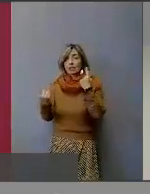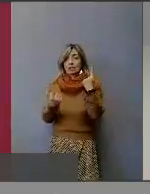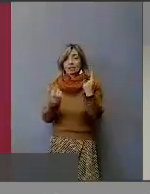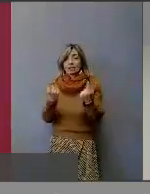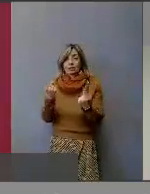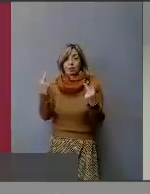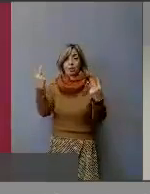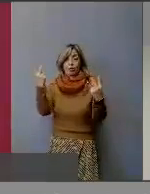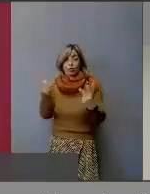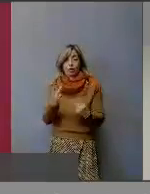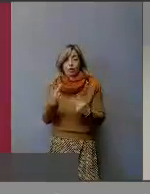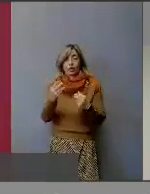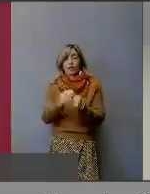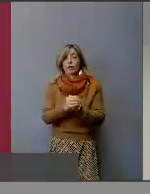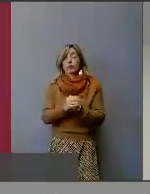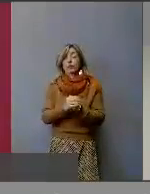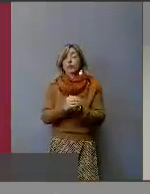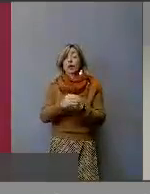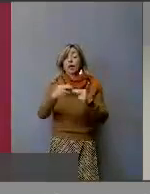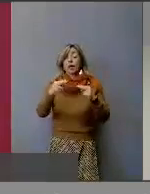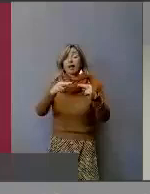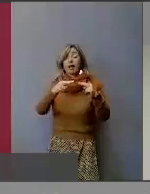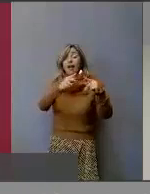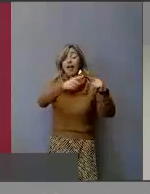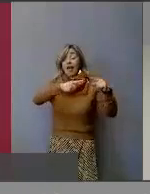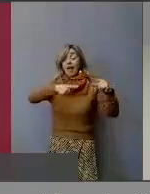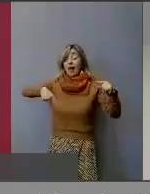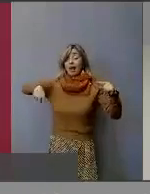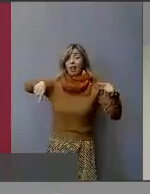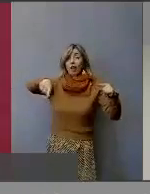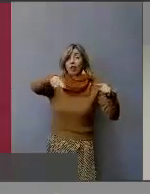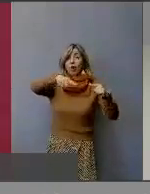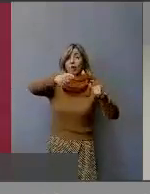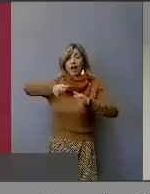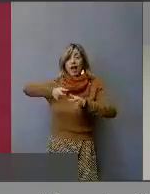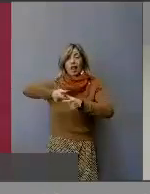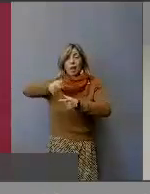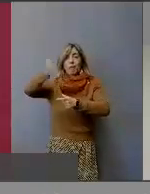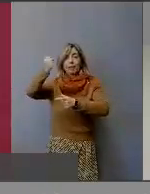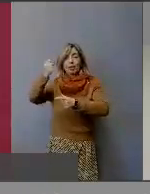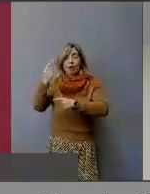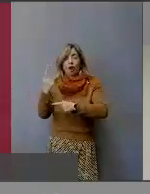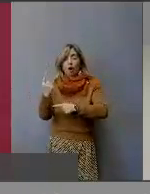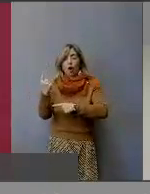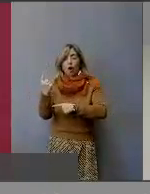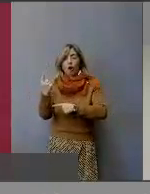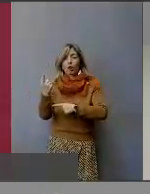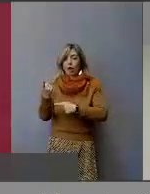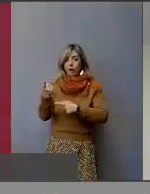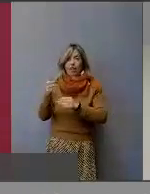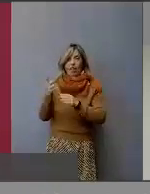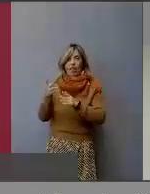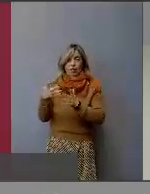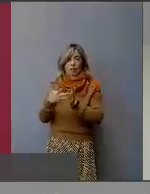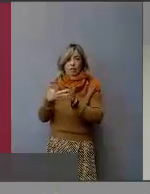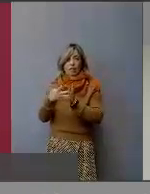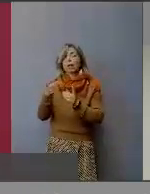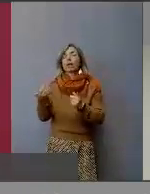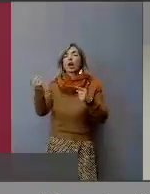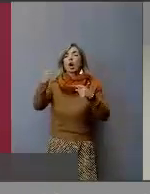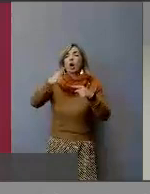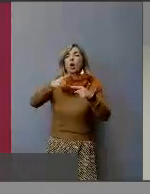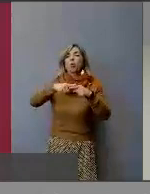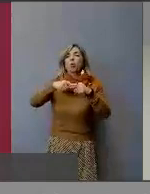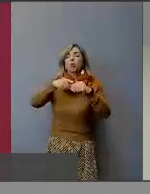la caduta dei cavi della soprelevata gli 800 metri di cavi della soprelevata dove non si capisce